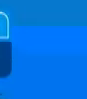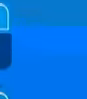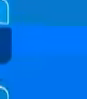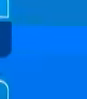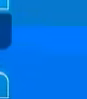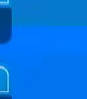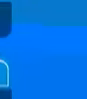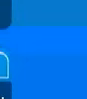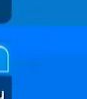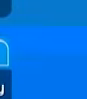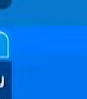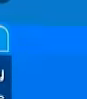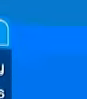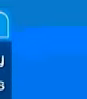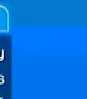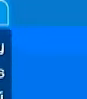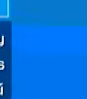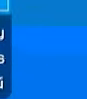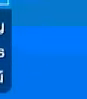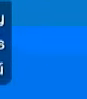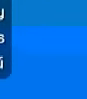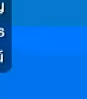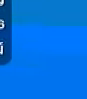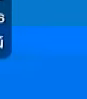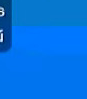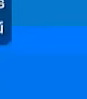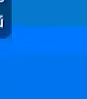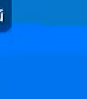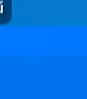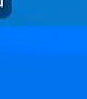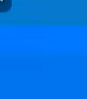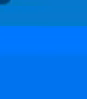White in morning